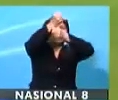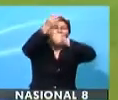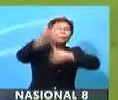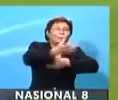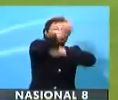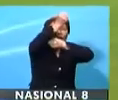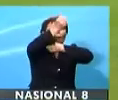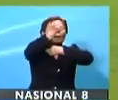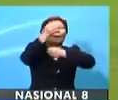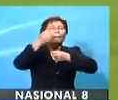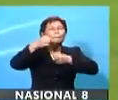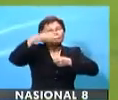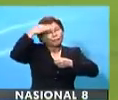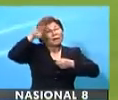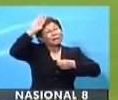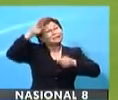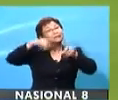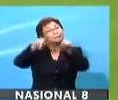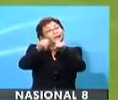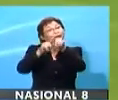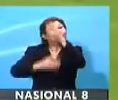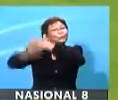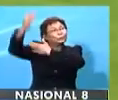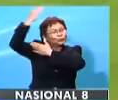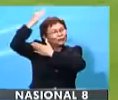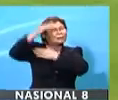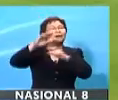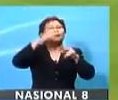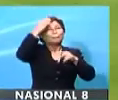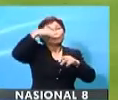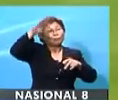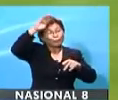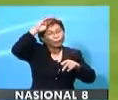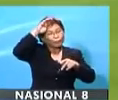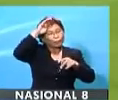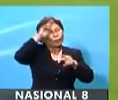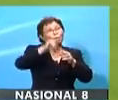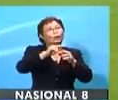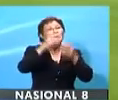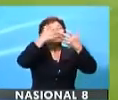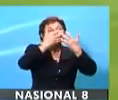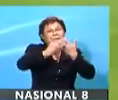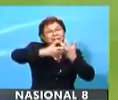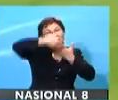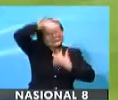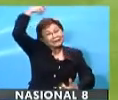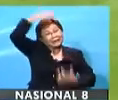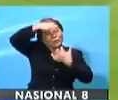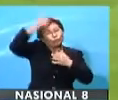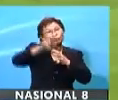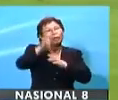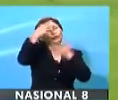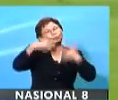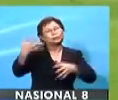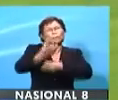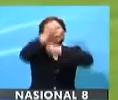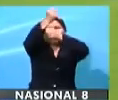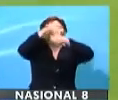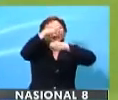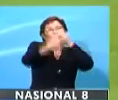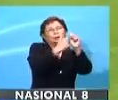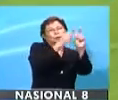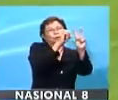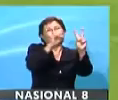kegemilangan Perlis. Pasukan Perlis atau dikenali juga sebagai Singa Utara pernah muncul juara Piala Malaysia pada tahun 2004